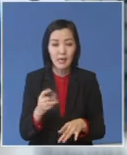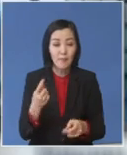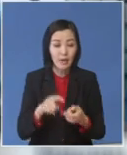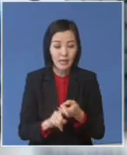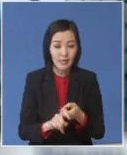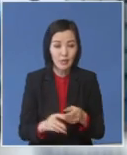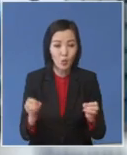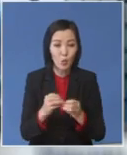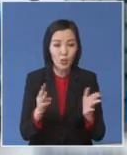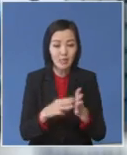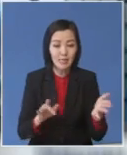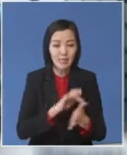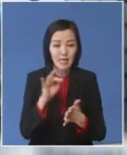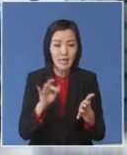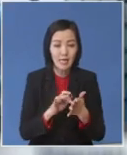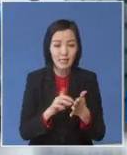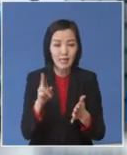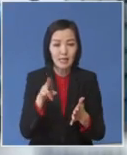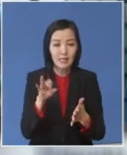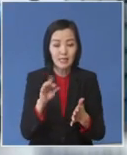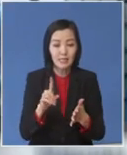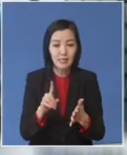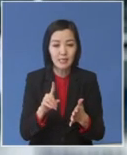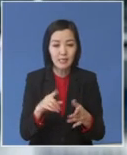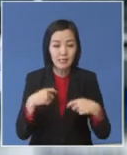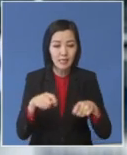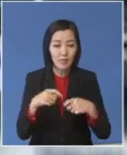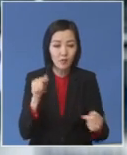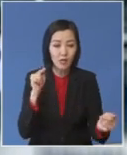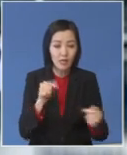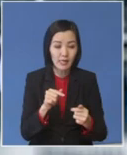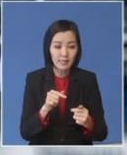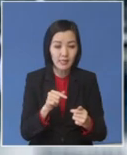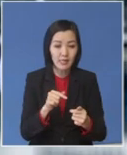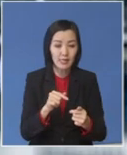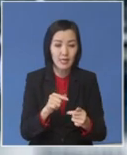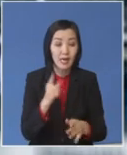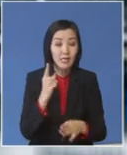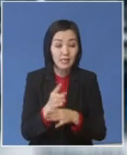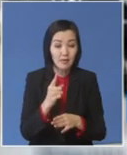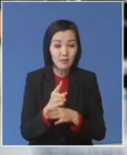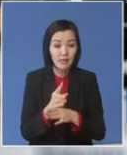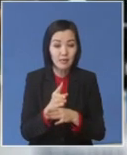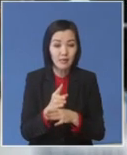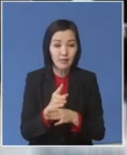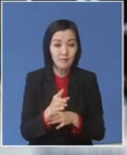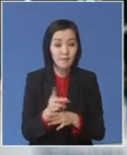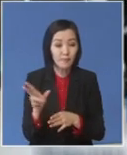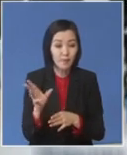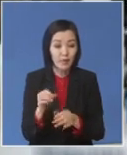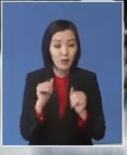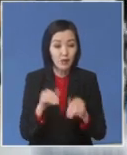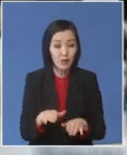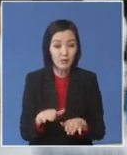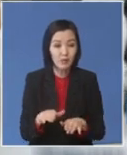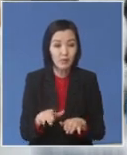18 қаланың тұрғындары дизельді көліктердің сатылуына қарсы. Сондықтан сарапшылар тыйым салынатын жоққа шығармайды. Ал бұл шешімді